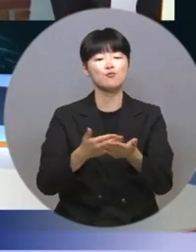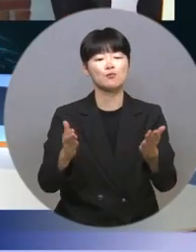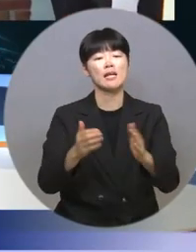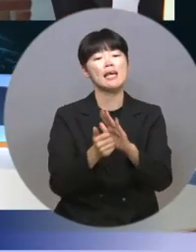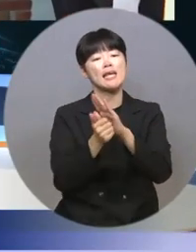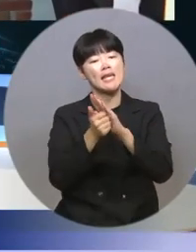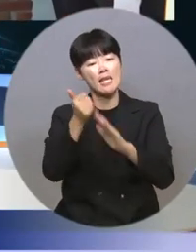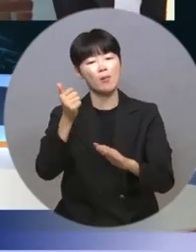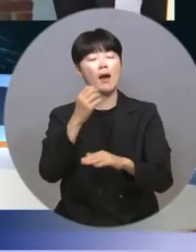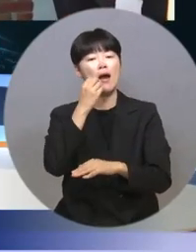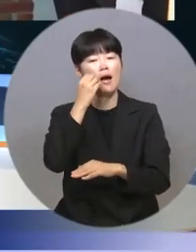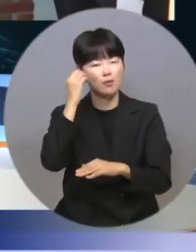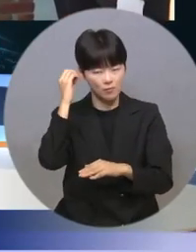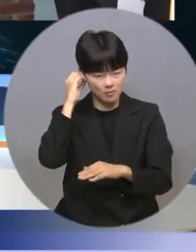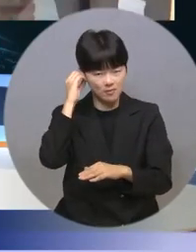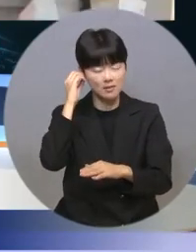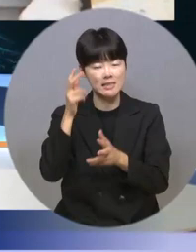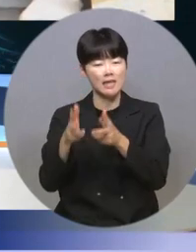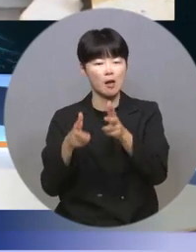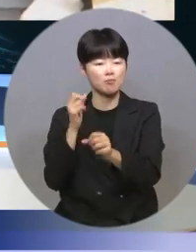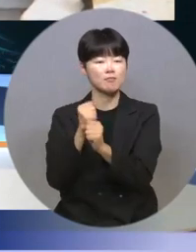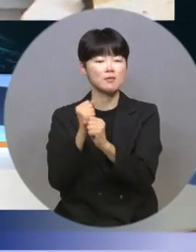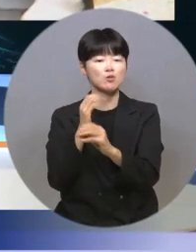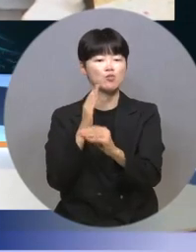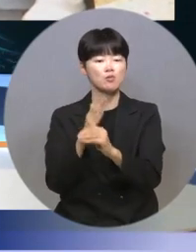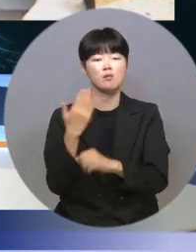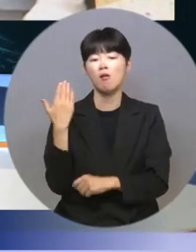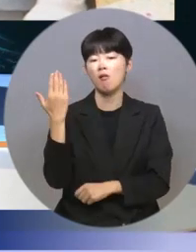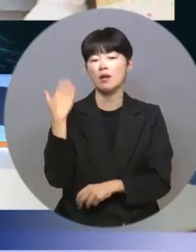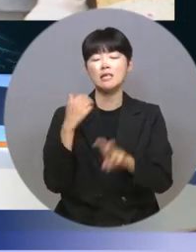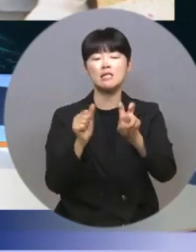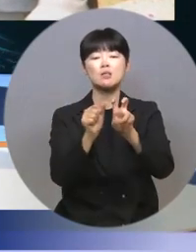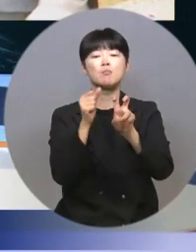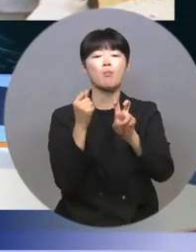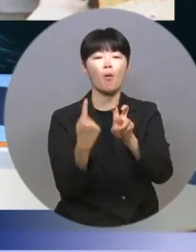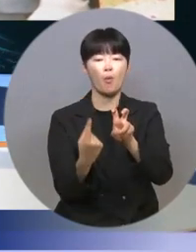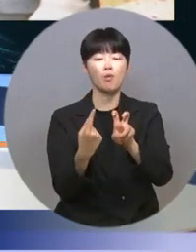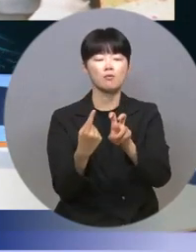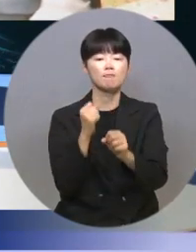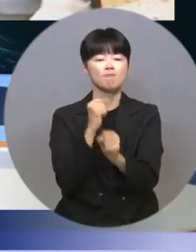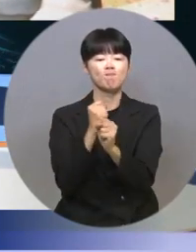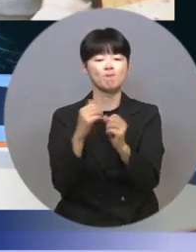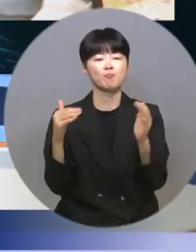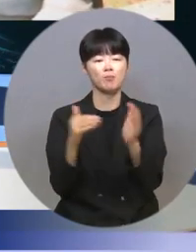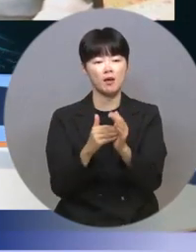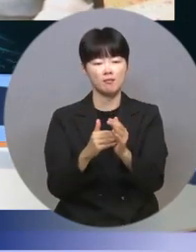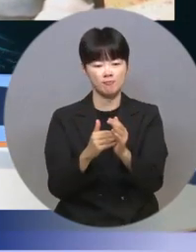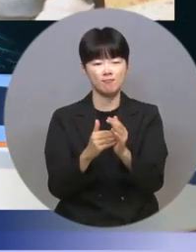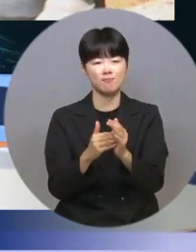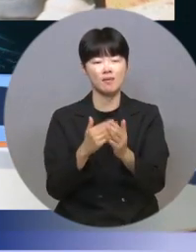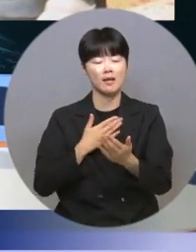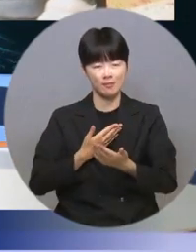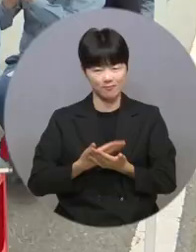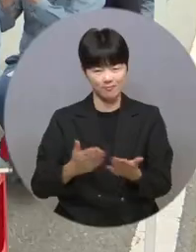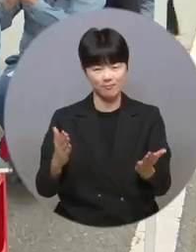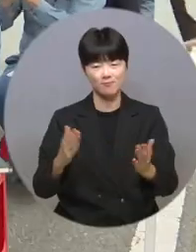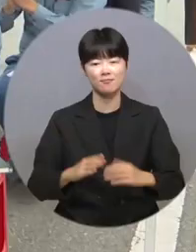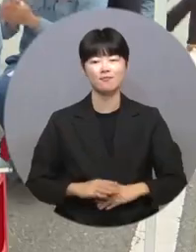있습니다. 최근 희망하우스 20호가 준공됐는데요. 자세한 소식 이영춘 기자가 보도합니다.